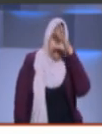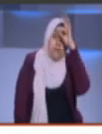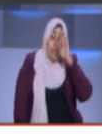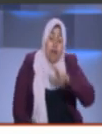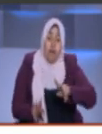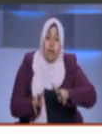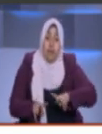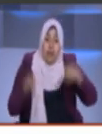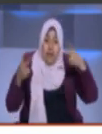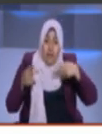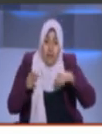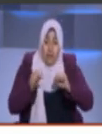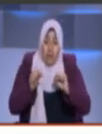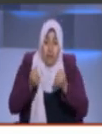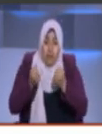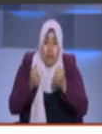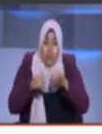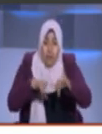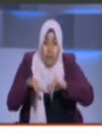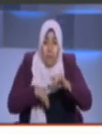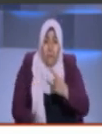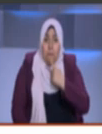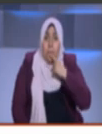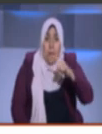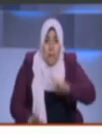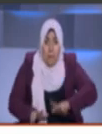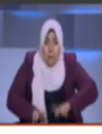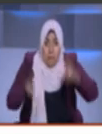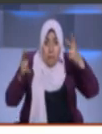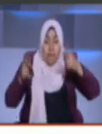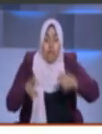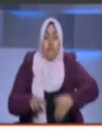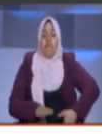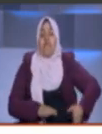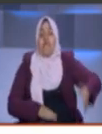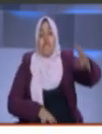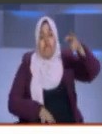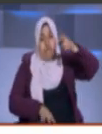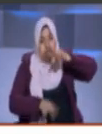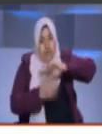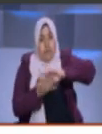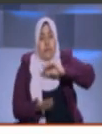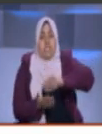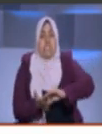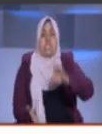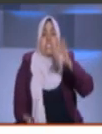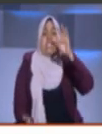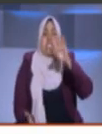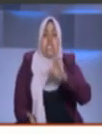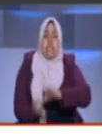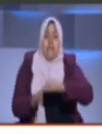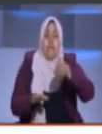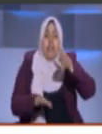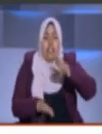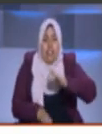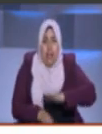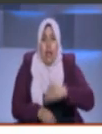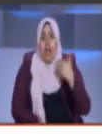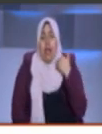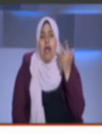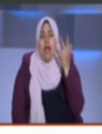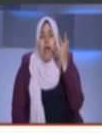القيود مرة واحدة، في حال رجعنا إلى الوضع الطبيعي على ما كان عليه الوضع